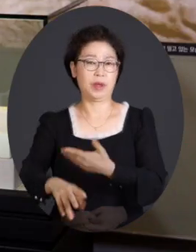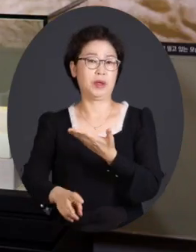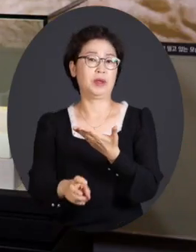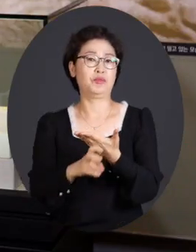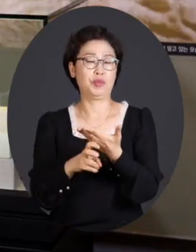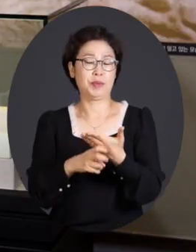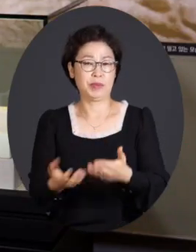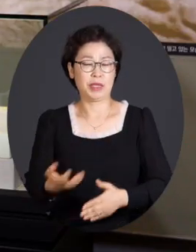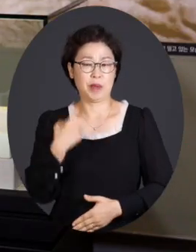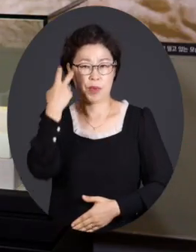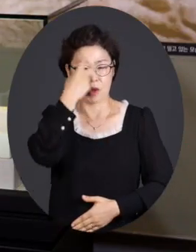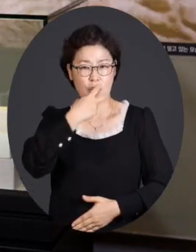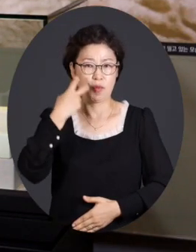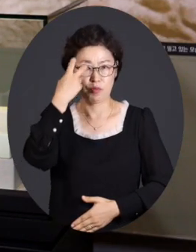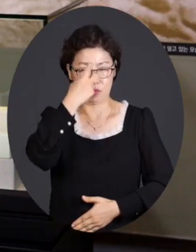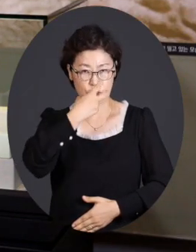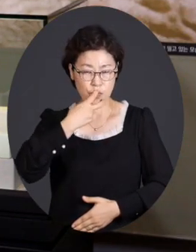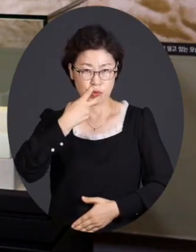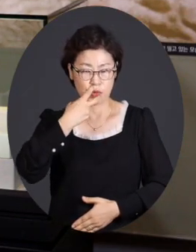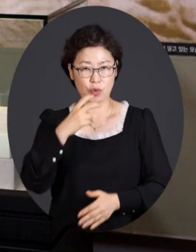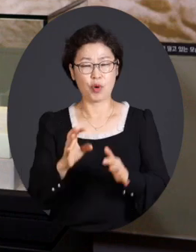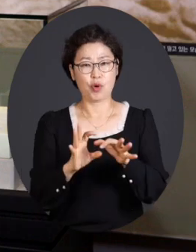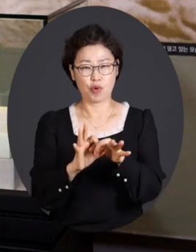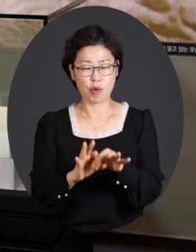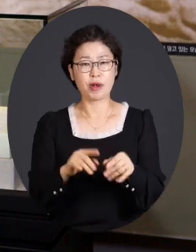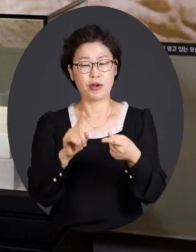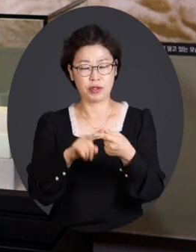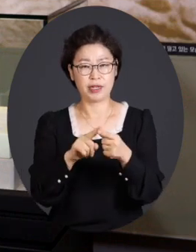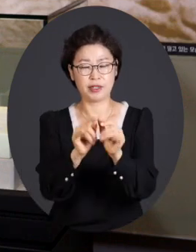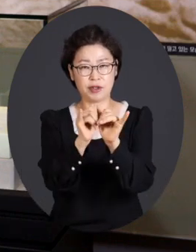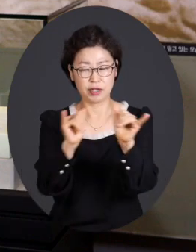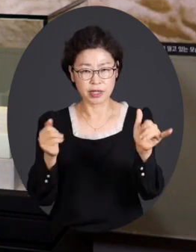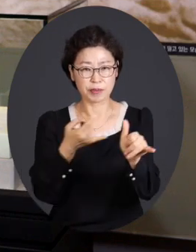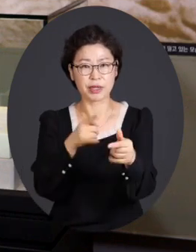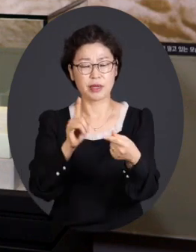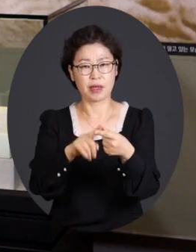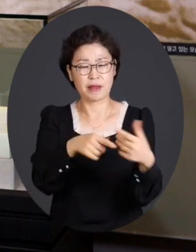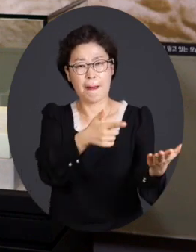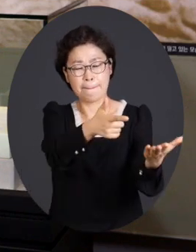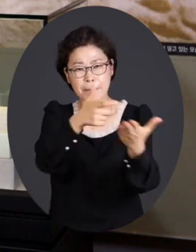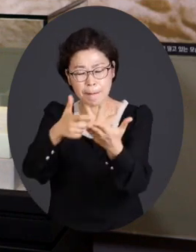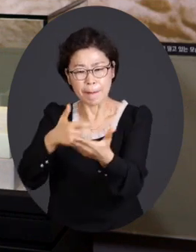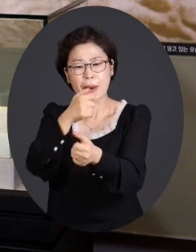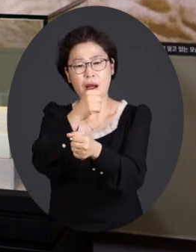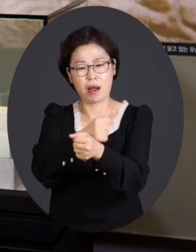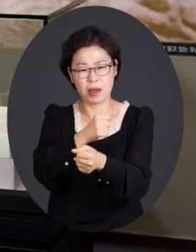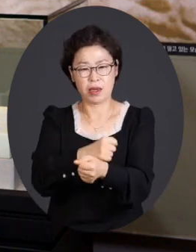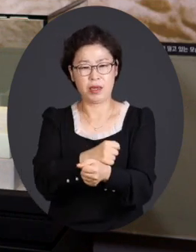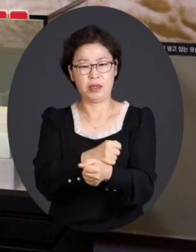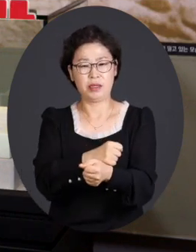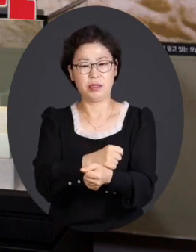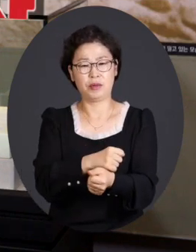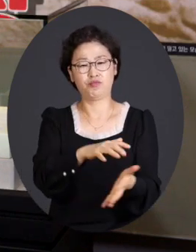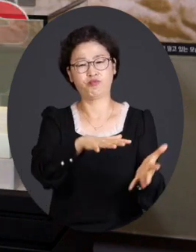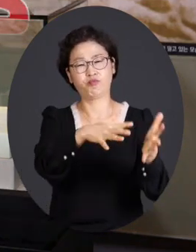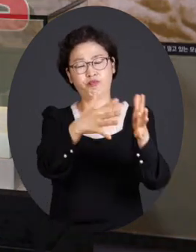불법적인 예비 검속으로 구금된 예비 검속자들 역시 총살당해 압류장으로